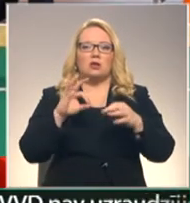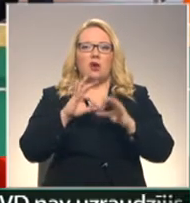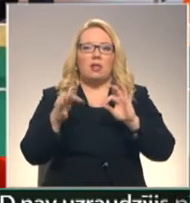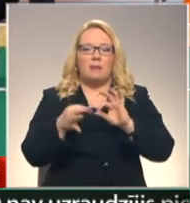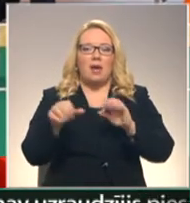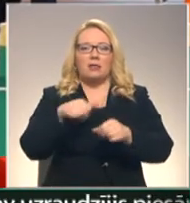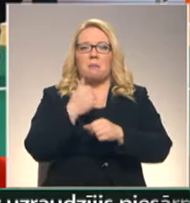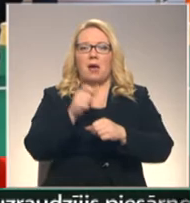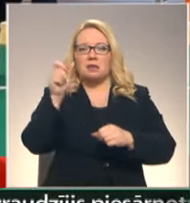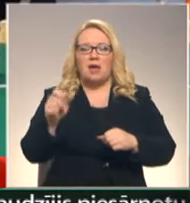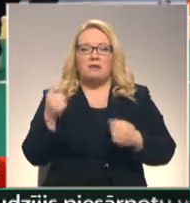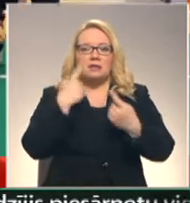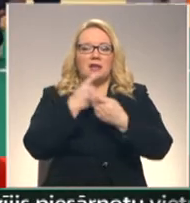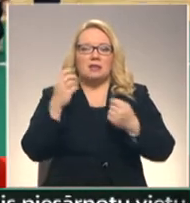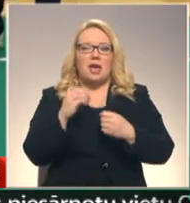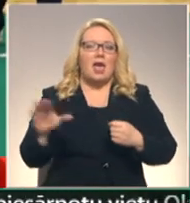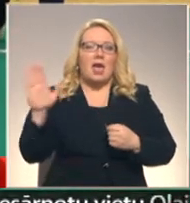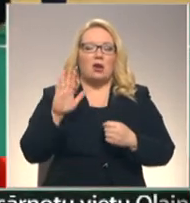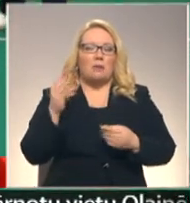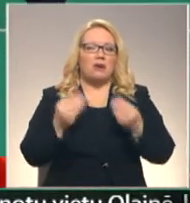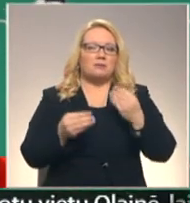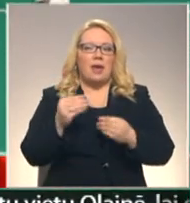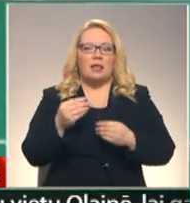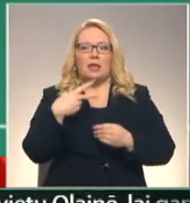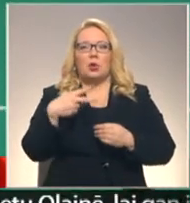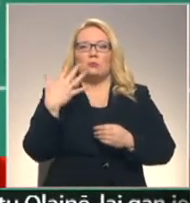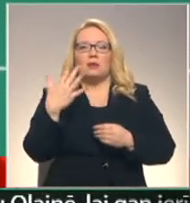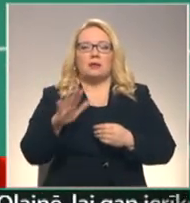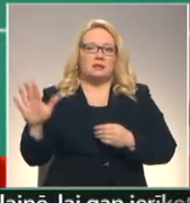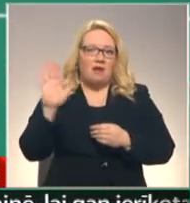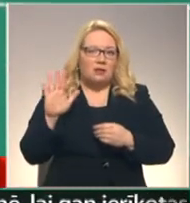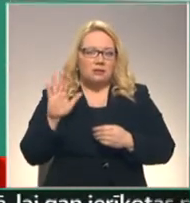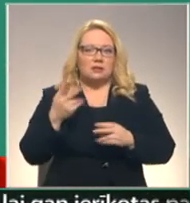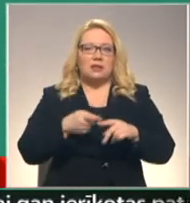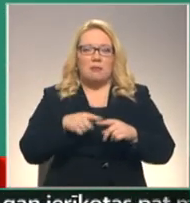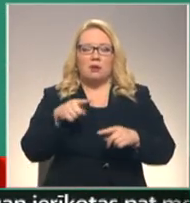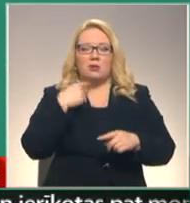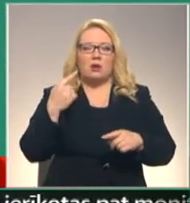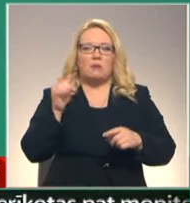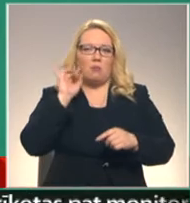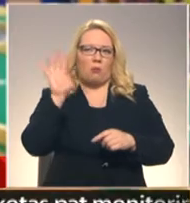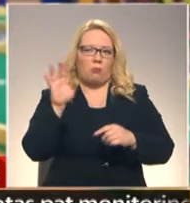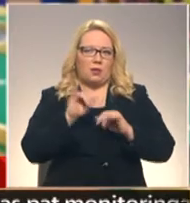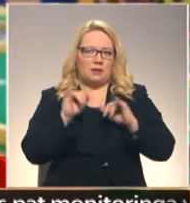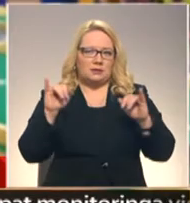Eirāzijā pārstāvis atzina, ka Eiropā šo spēli spēlē vairāk nekā 25 valstīs, tāpēc to vēlas popularizēt.